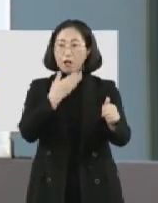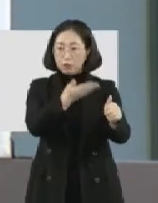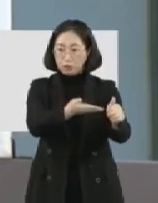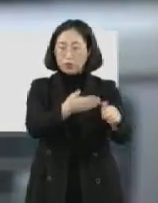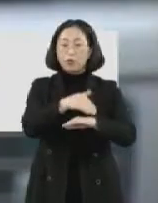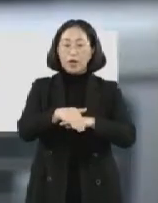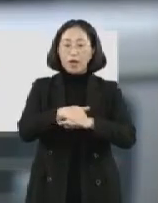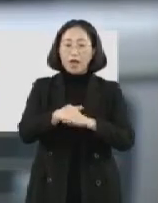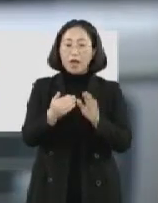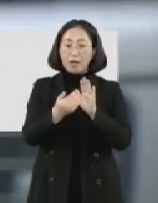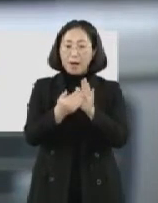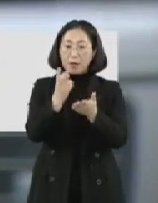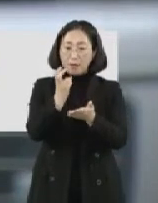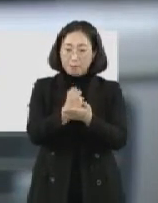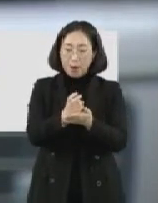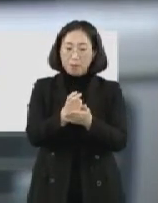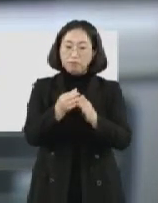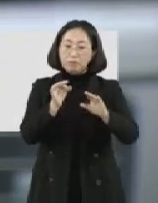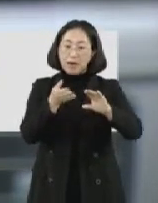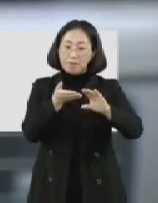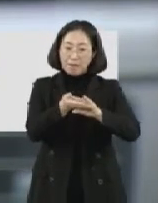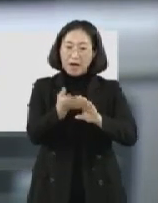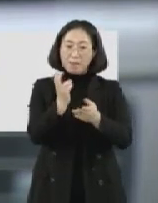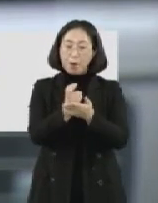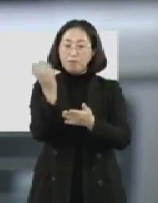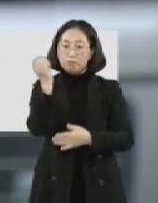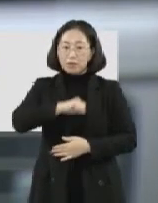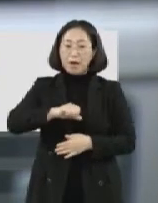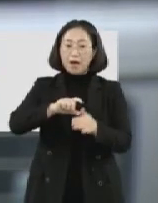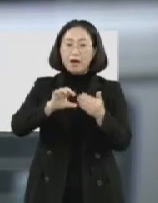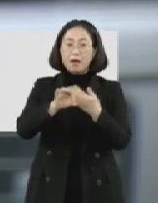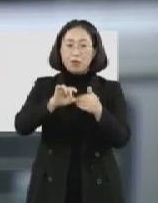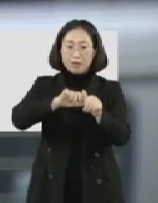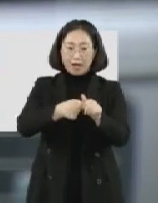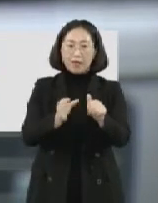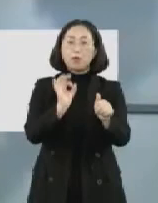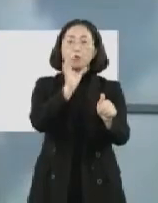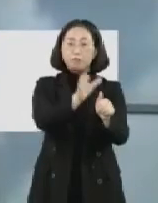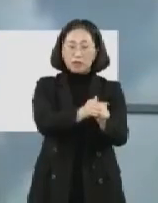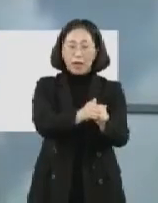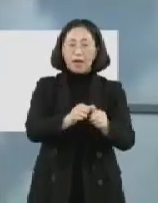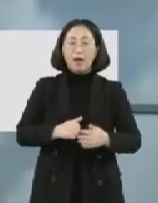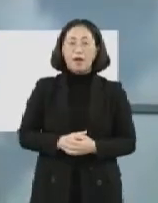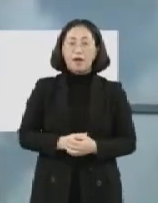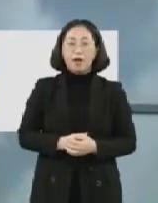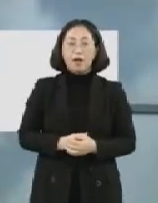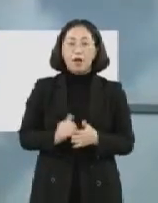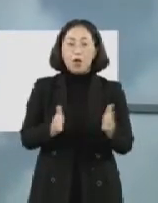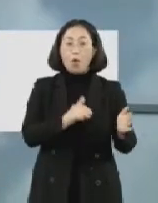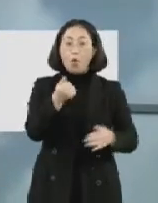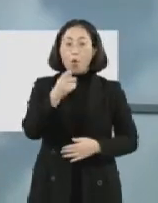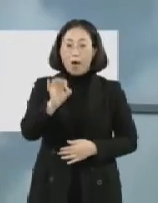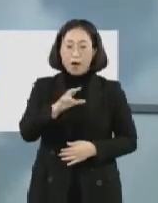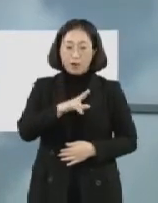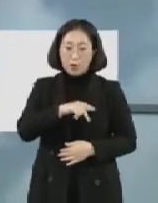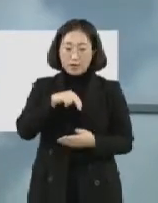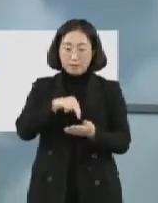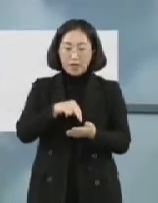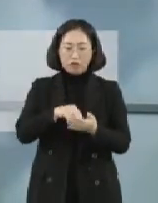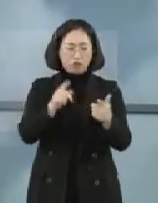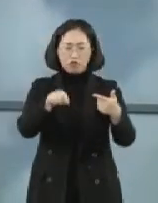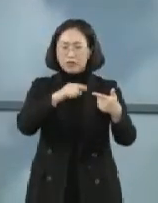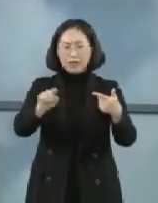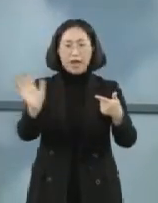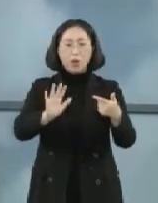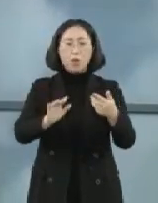방 요법이나 김영란 법 위반 시 과태료 부과 대상 이라고 밝혔습니다 한편 황 의원 측은 육 인이 아닌